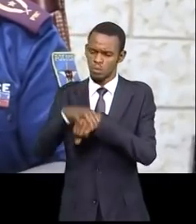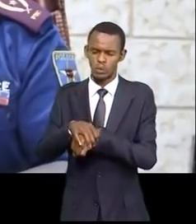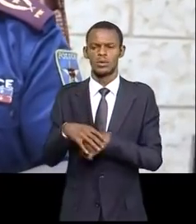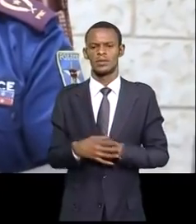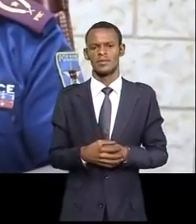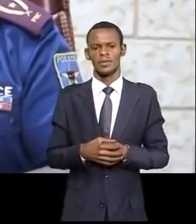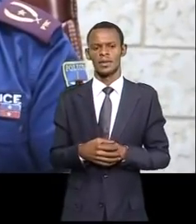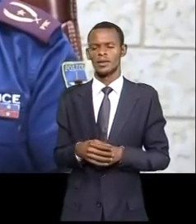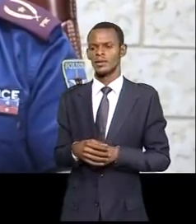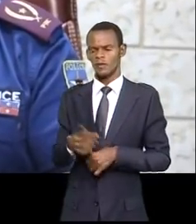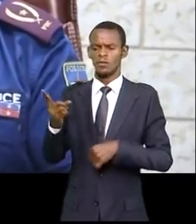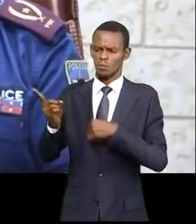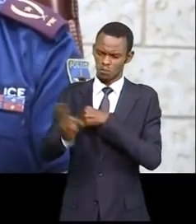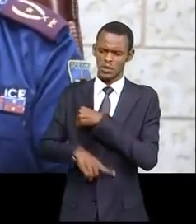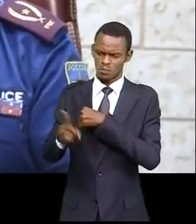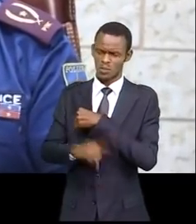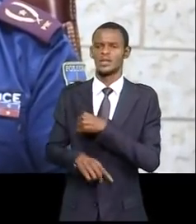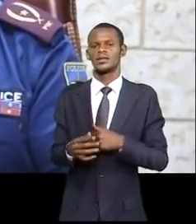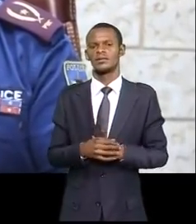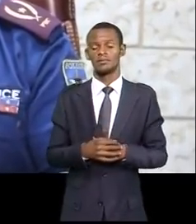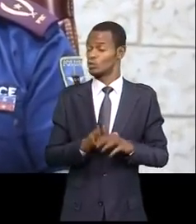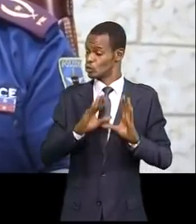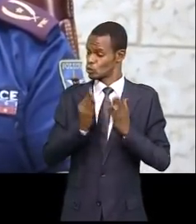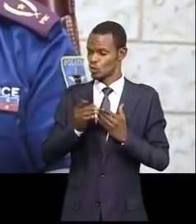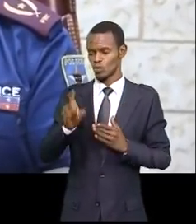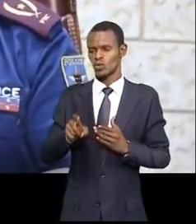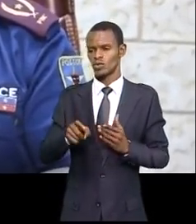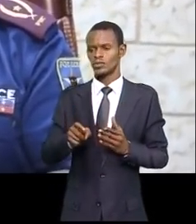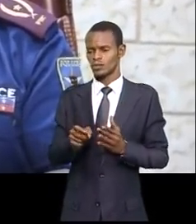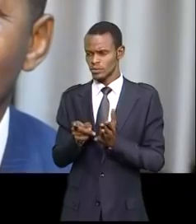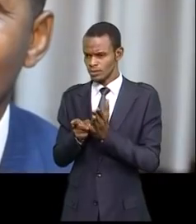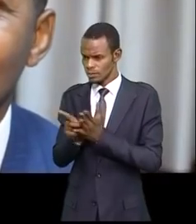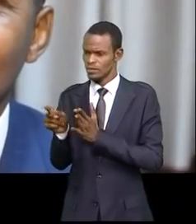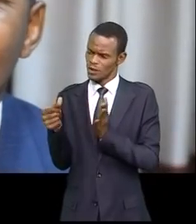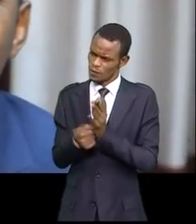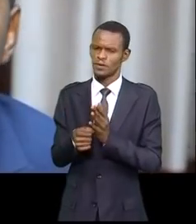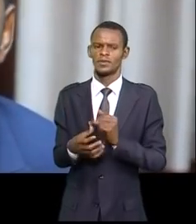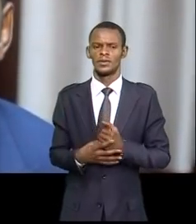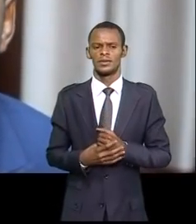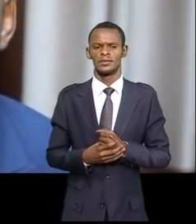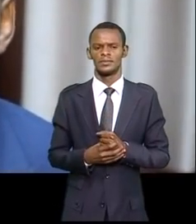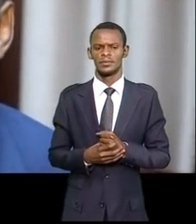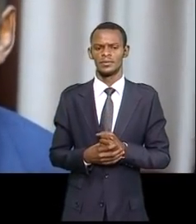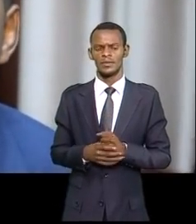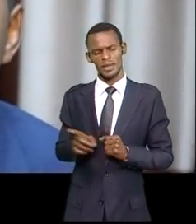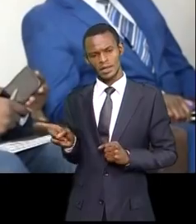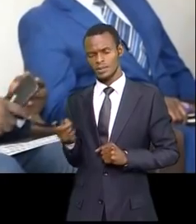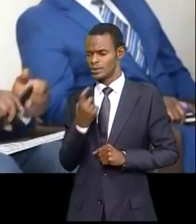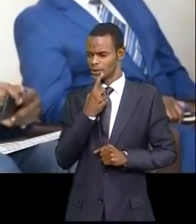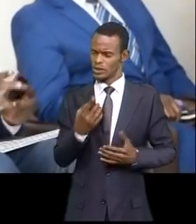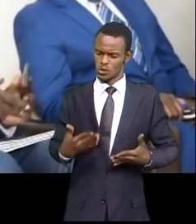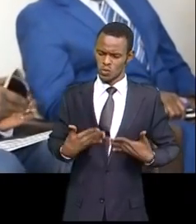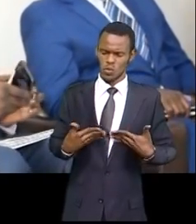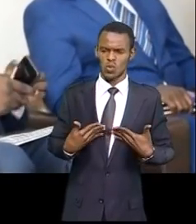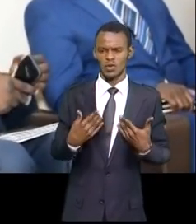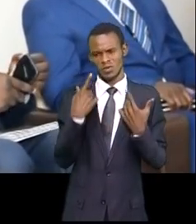fossé il ya des pénalités qui que vous soyez vous avez vécu qui roule je devais perdre miliciens koulouba est l'homme le plus heureux des cet appui